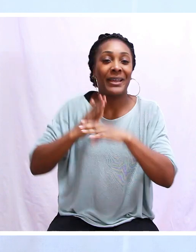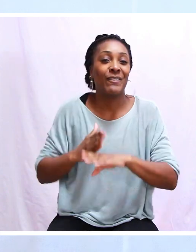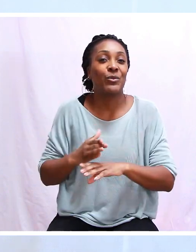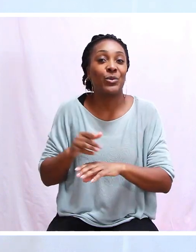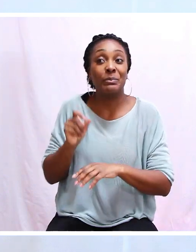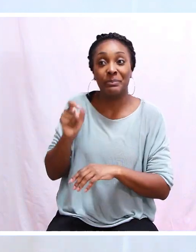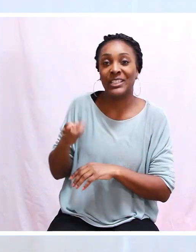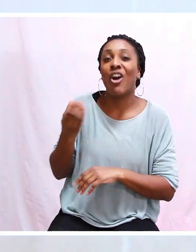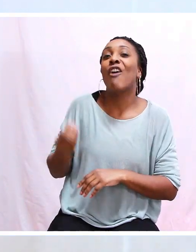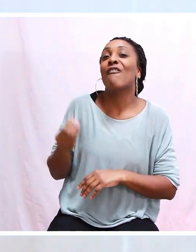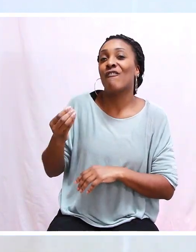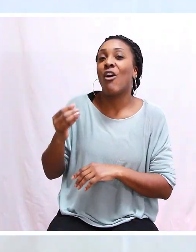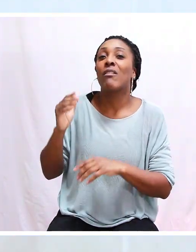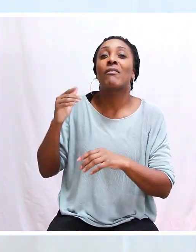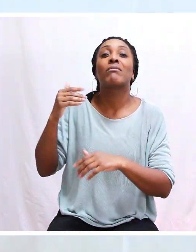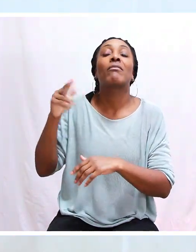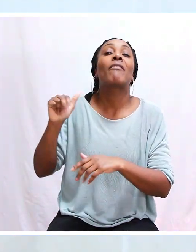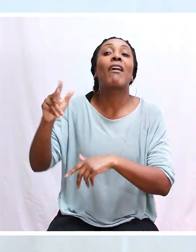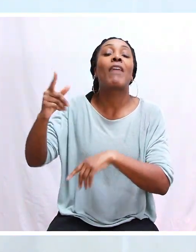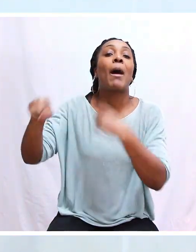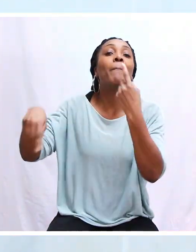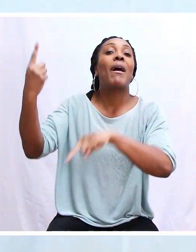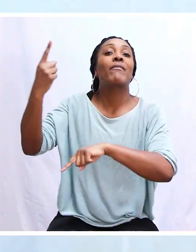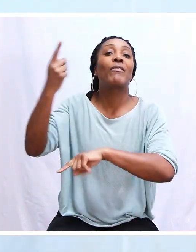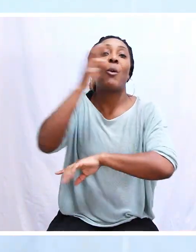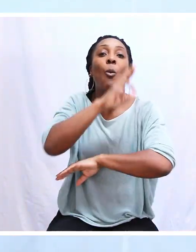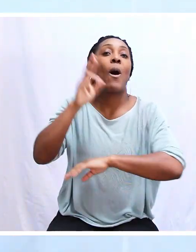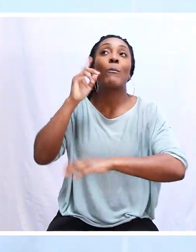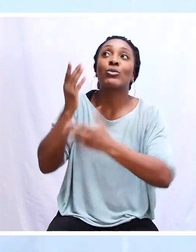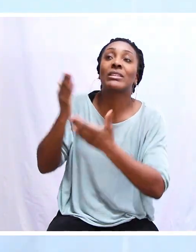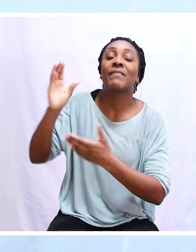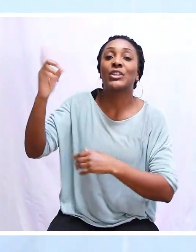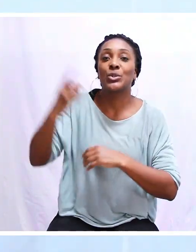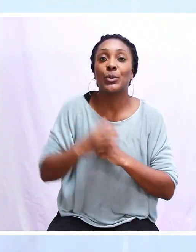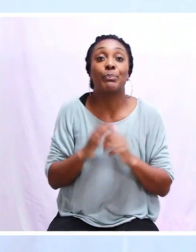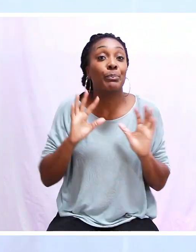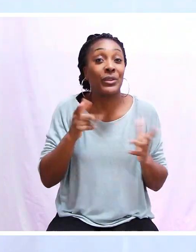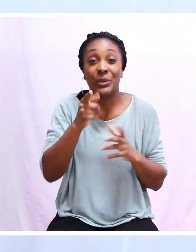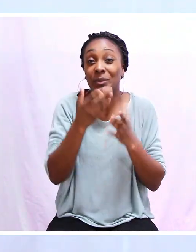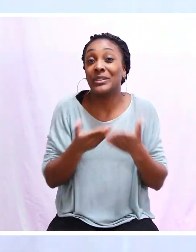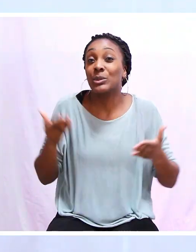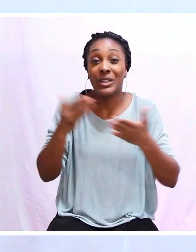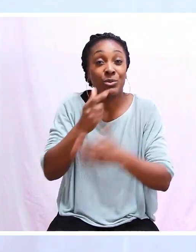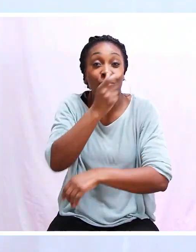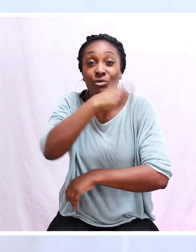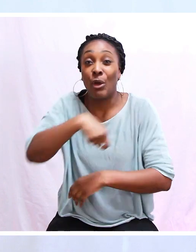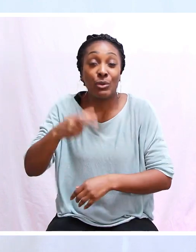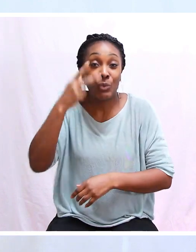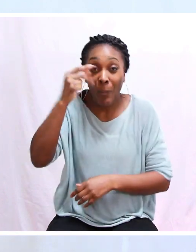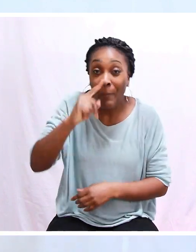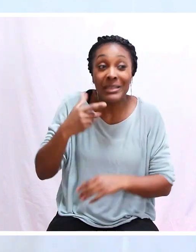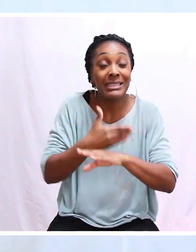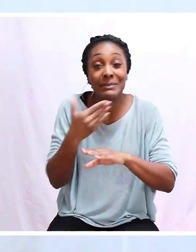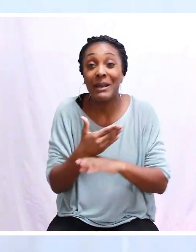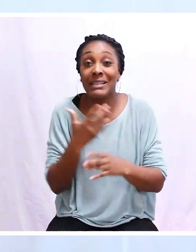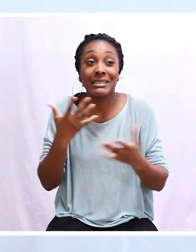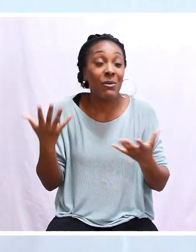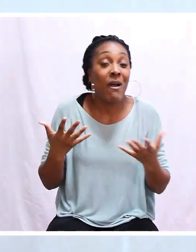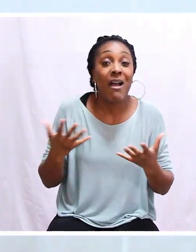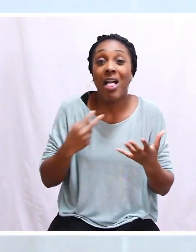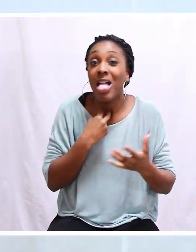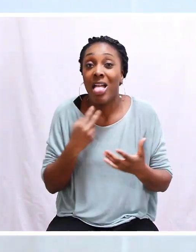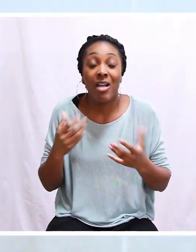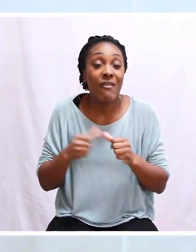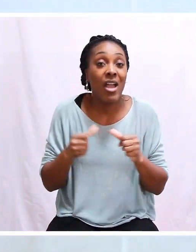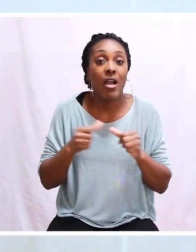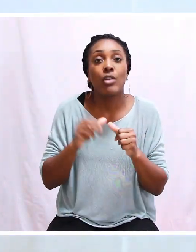servir. Donc j'aimerais te dire que dans ta situation de deuil, peut-être que tu traverses ou tu comprends pas ce qui se passe, pourquoi? Dieu veut t'amener aujourd'hui à voir plus loin et